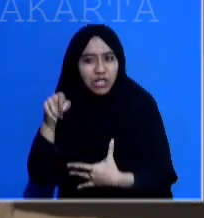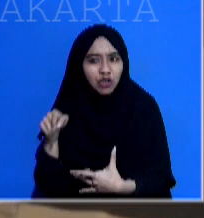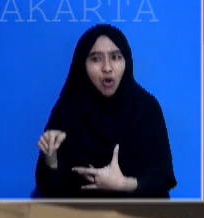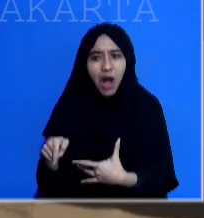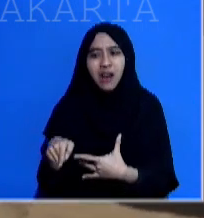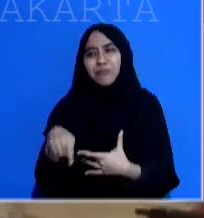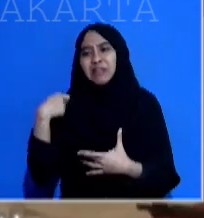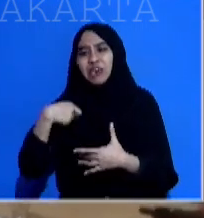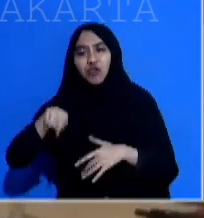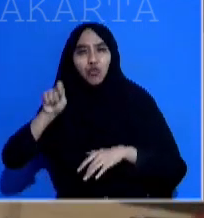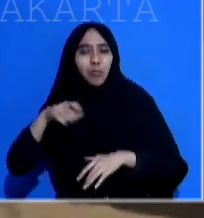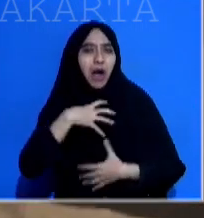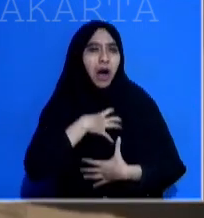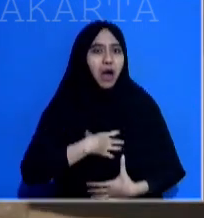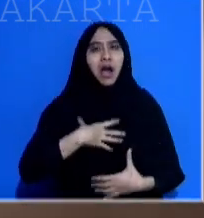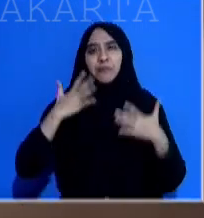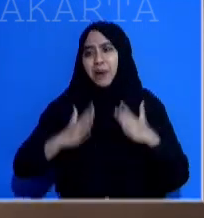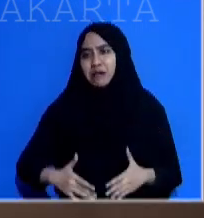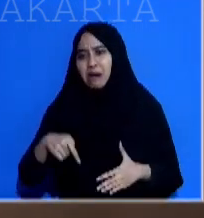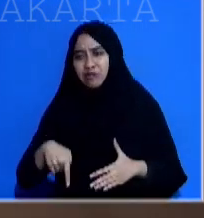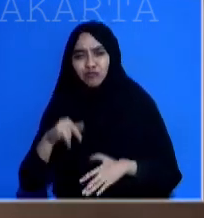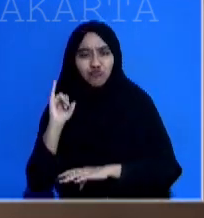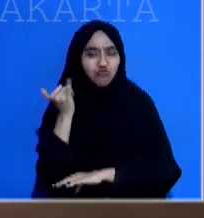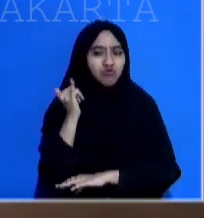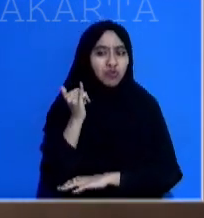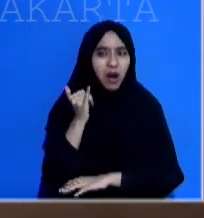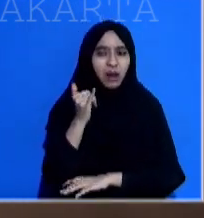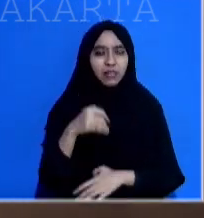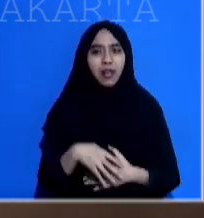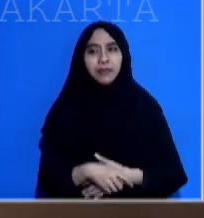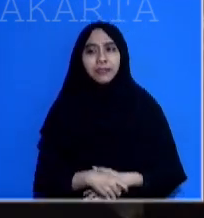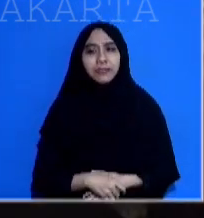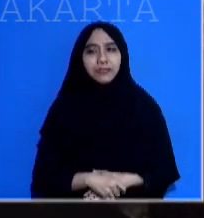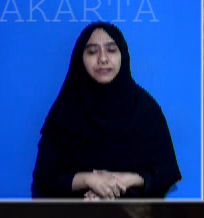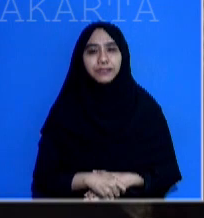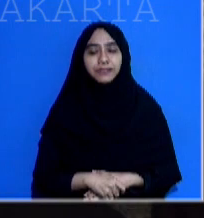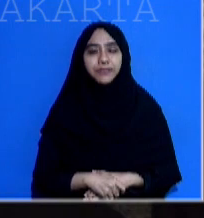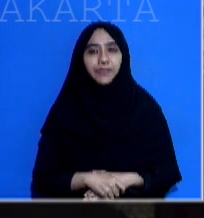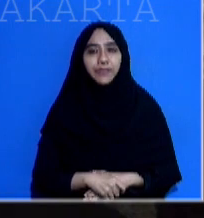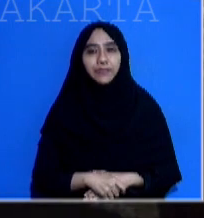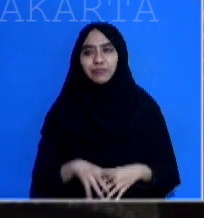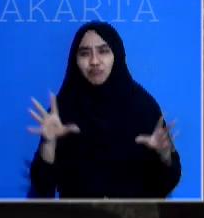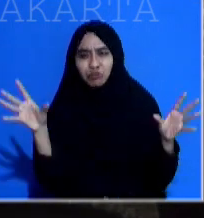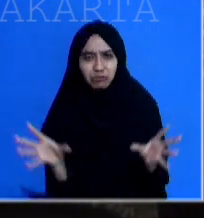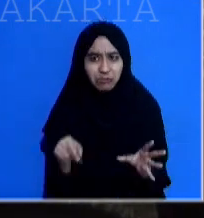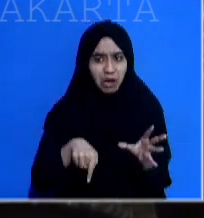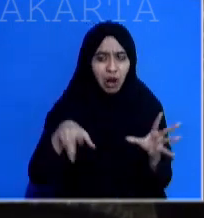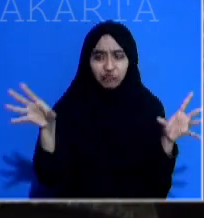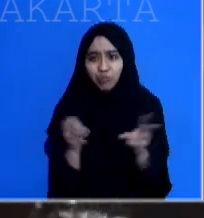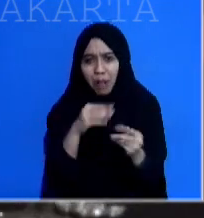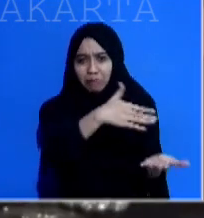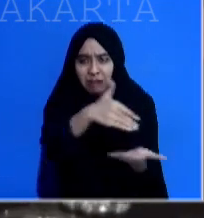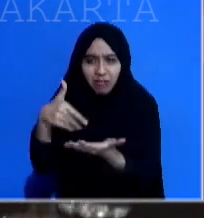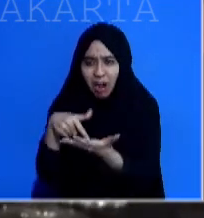asasi manusia Daerah Istimewa Yogyakarta Agung rektono Seto mengungkapkan saat ini total keseluruhan data pendaftaran